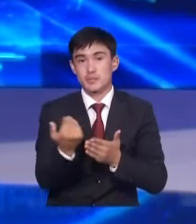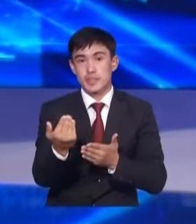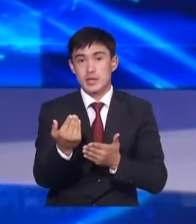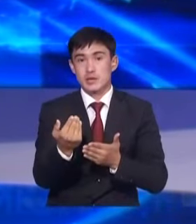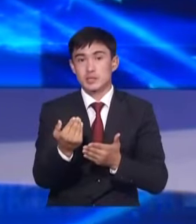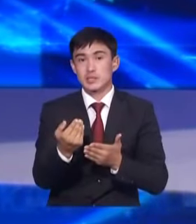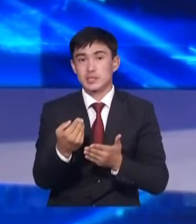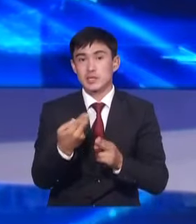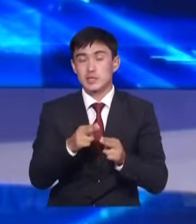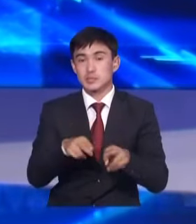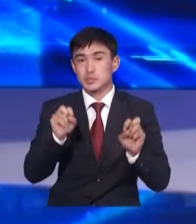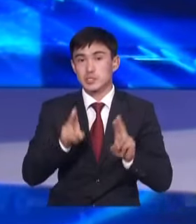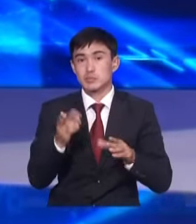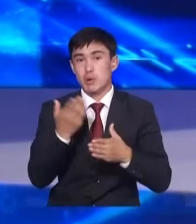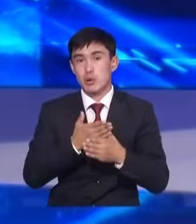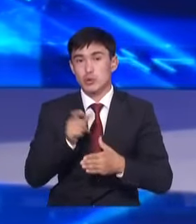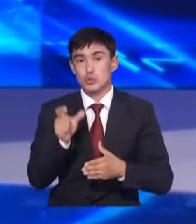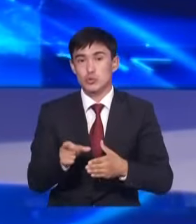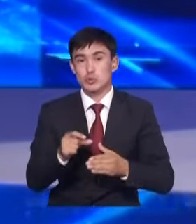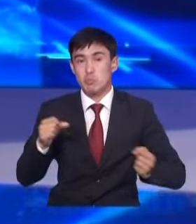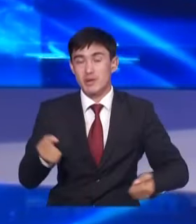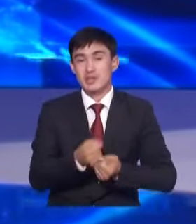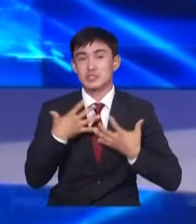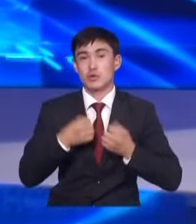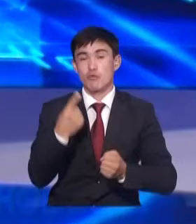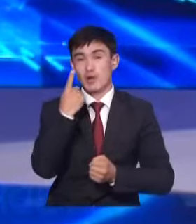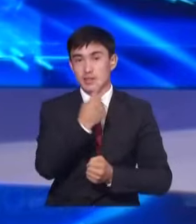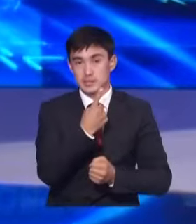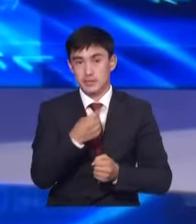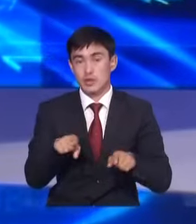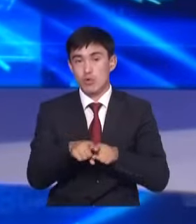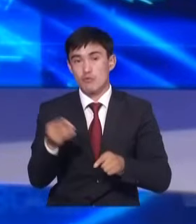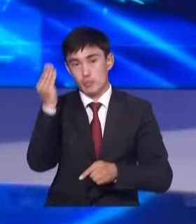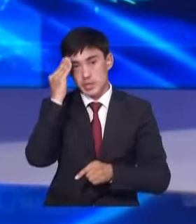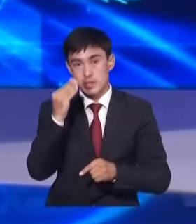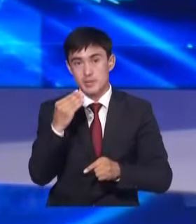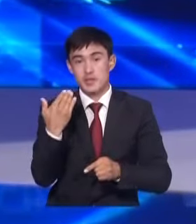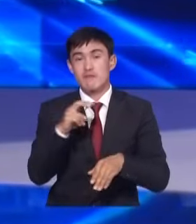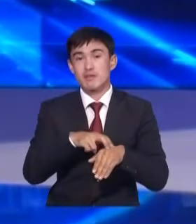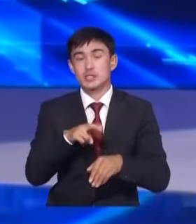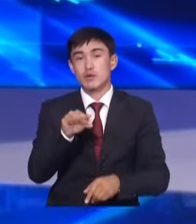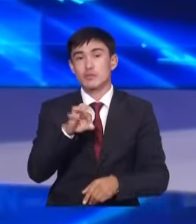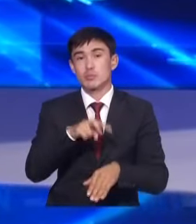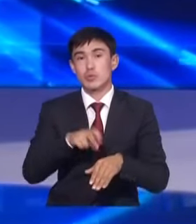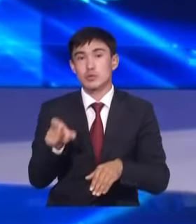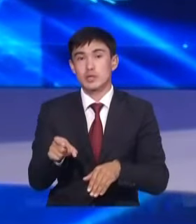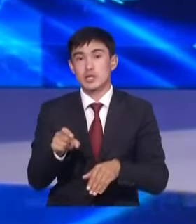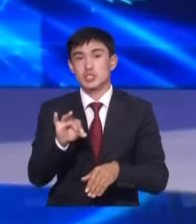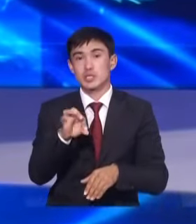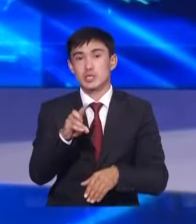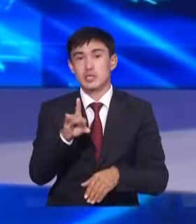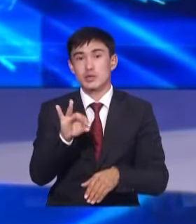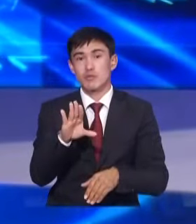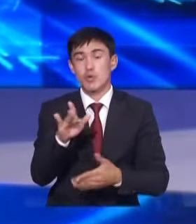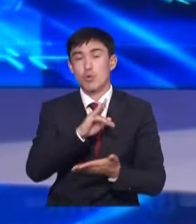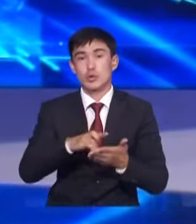интерпретацию. Ведь именно эти специалисты помогают людям поддерживать здоровье глаз. Такого же мнения придерживаются и врач-офтальмолог Жанар